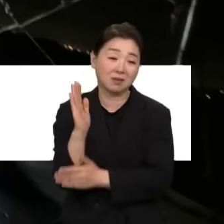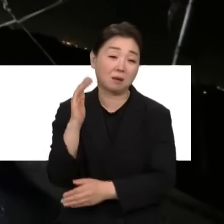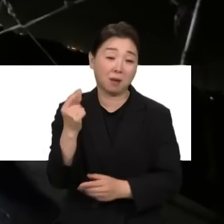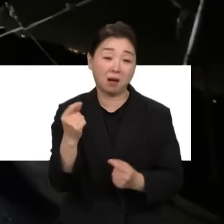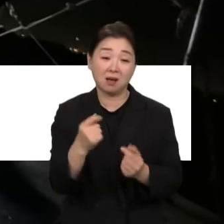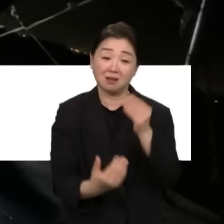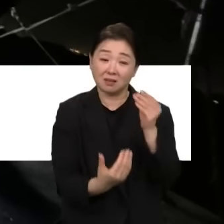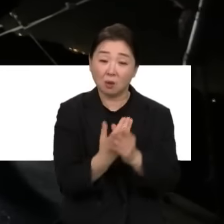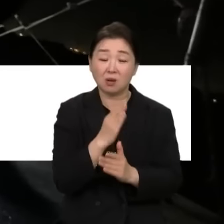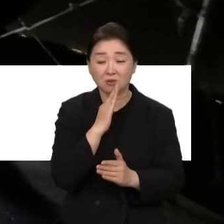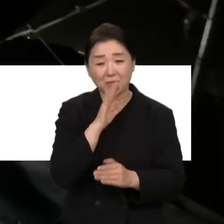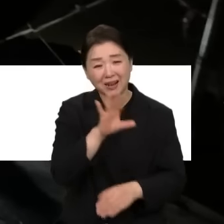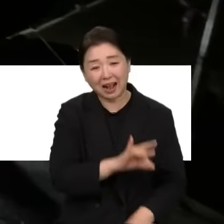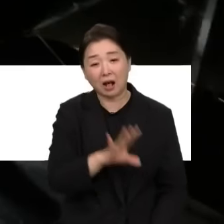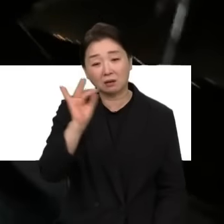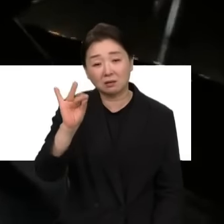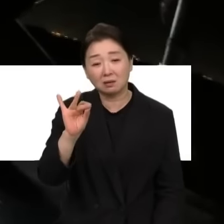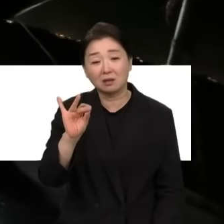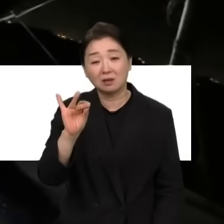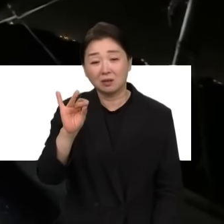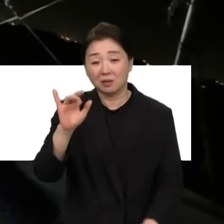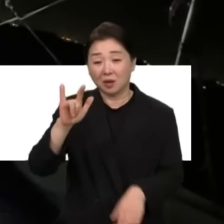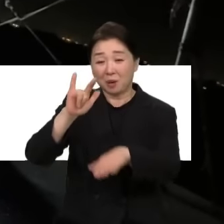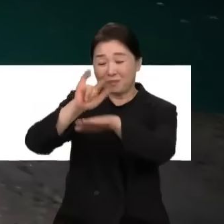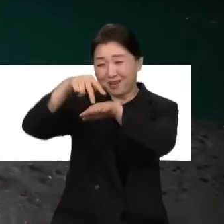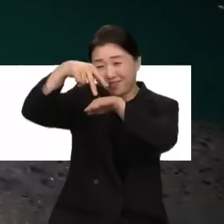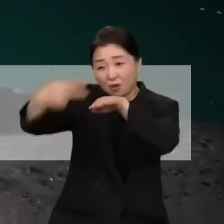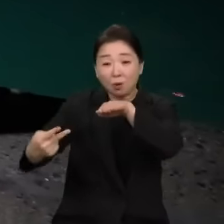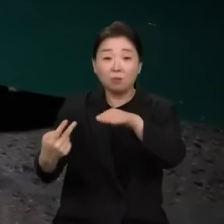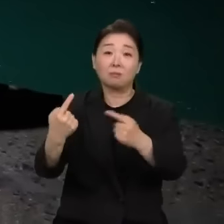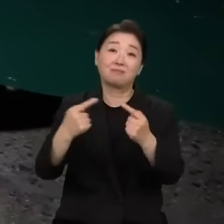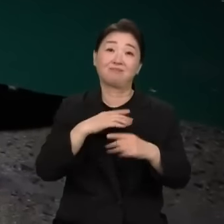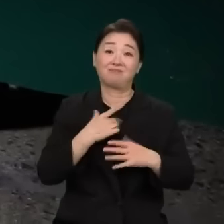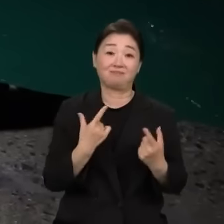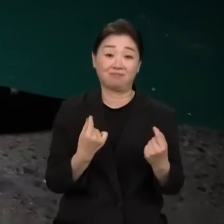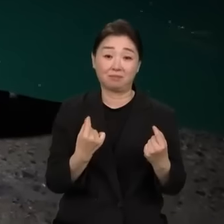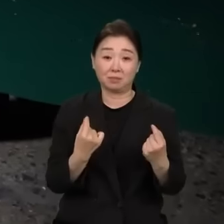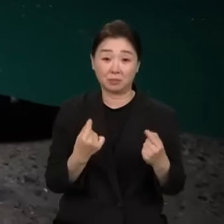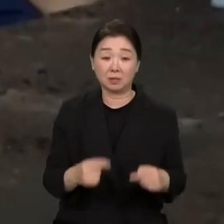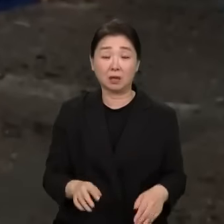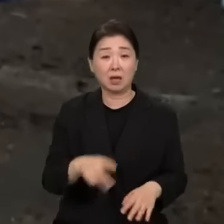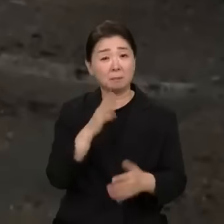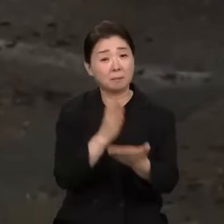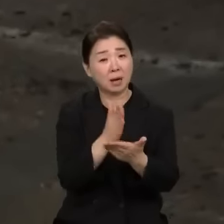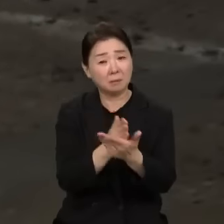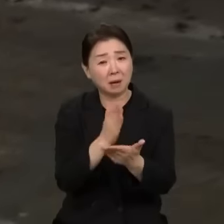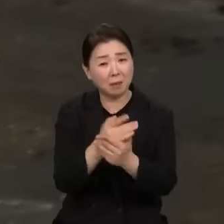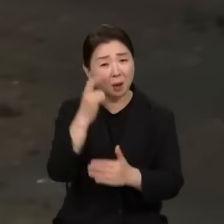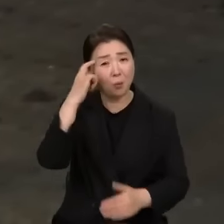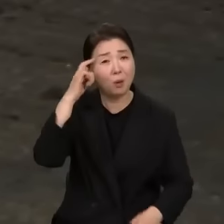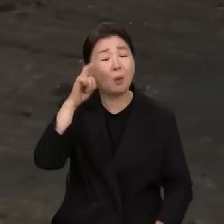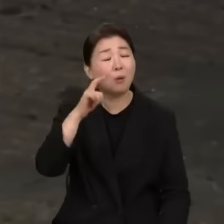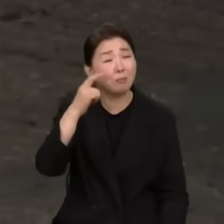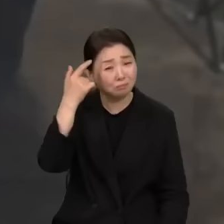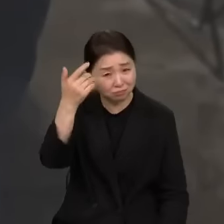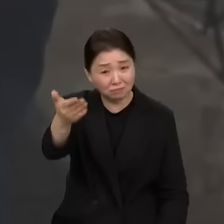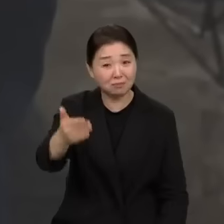거고 한마디로 비행기도 떨어지면 무서운 거. 또 다른 사람에겐 하지 말라는데 왜 하는 건지